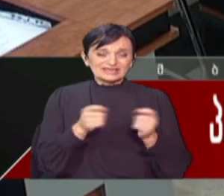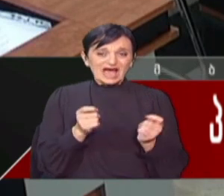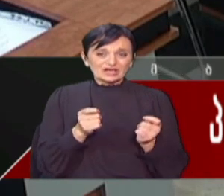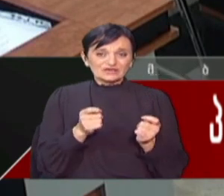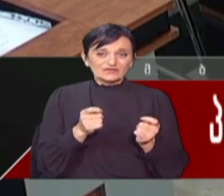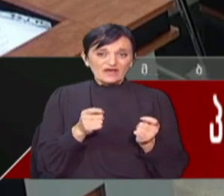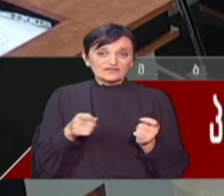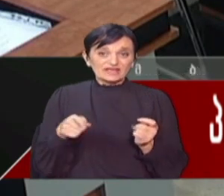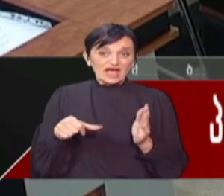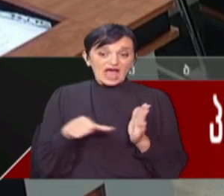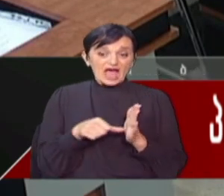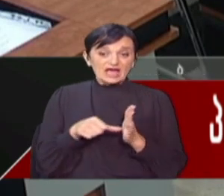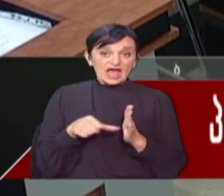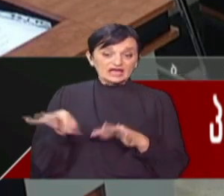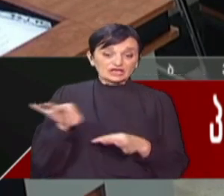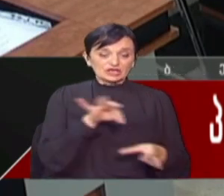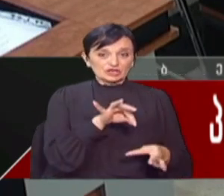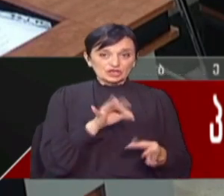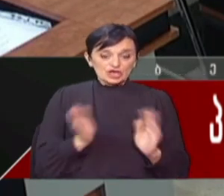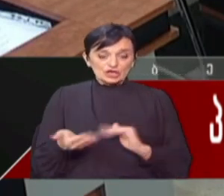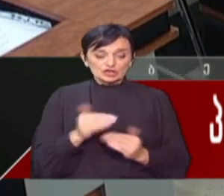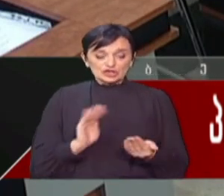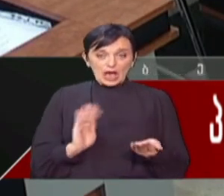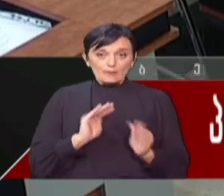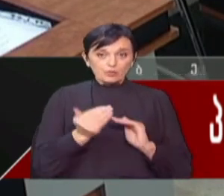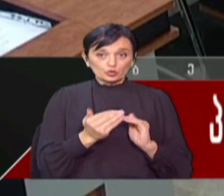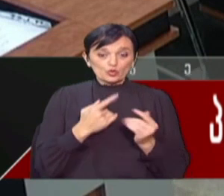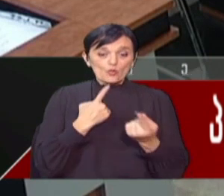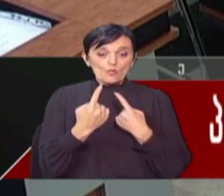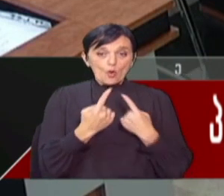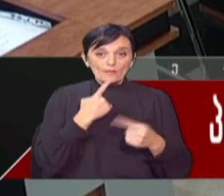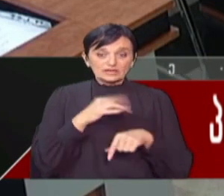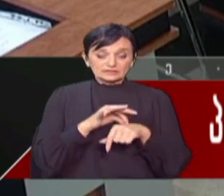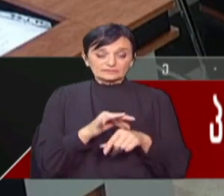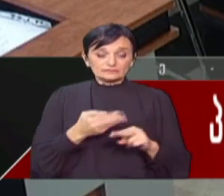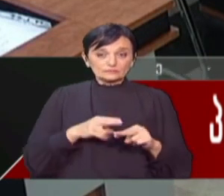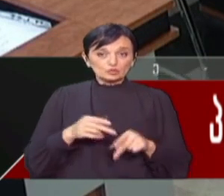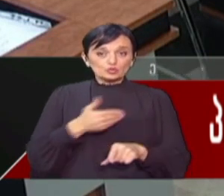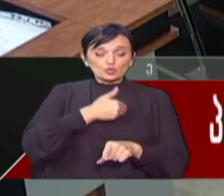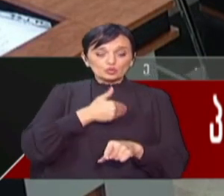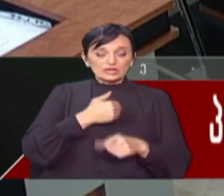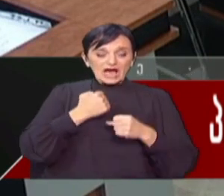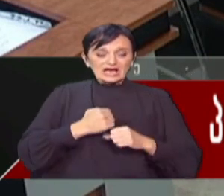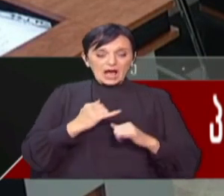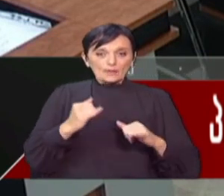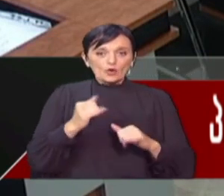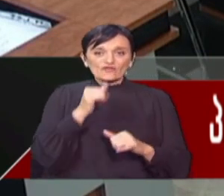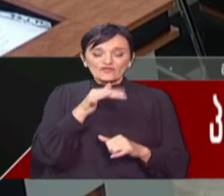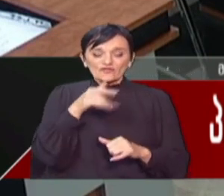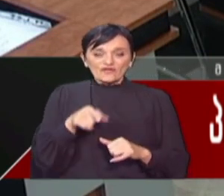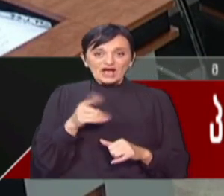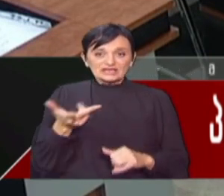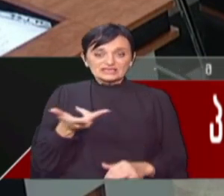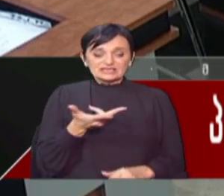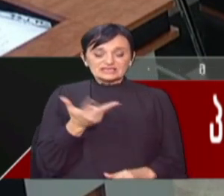დარღვევის ეგიდით, იმიტომ შეფუთეს მოლაპარაკებების წარმოებით, რომ ამითი უნდათ გაამყარონ, რომ თითქოს ეს